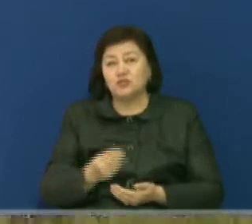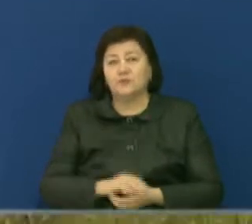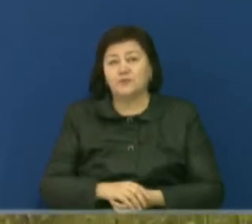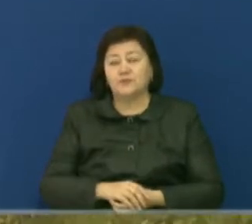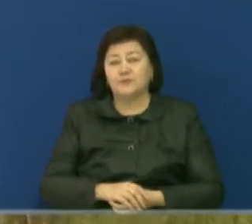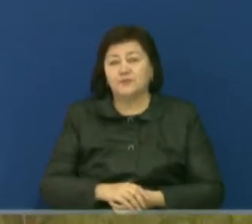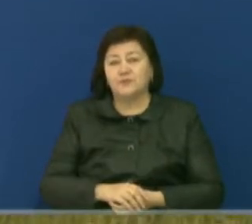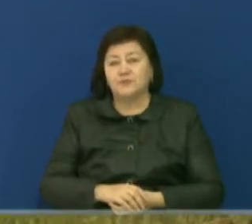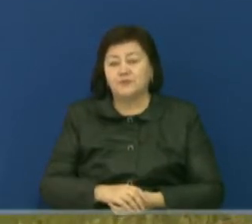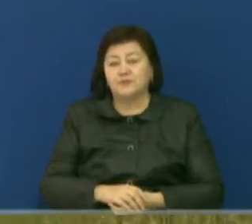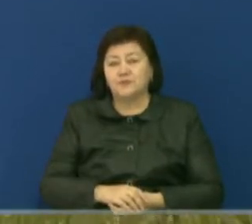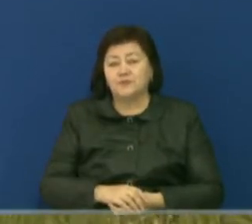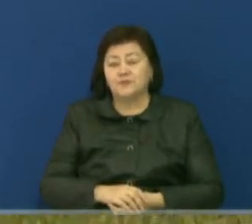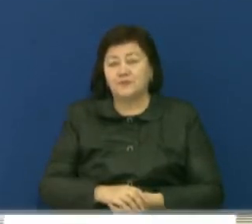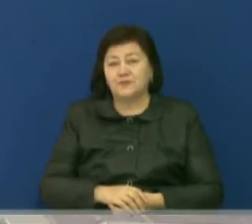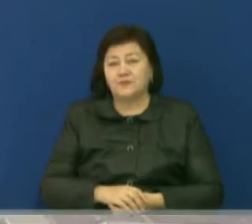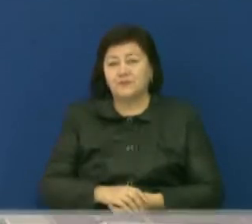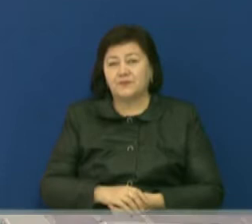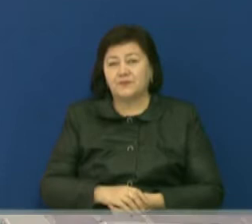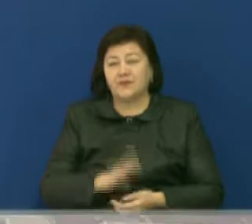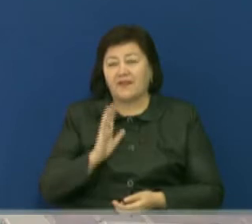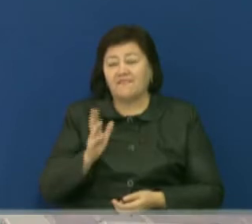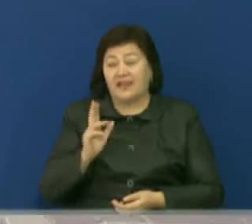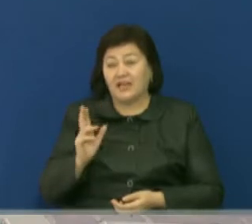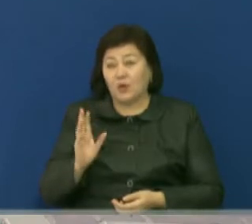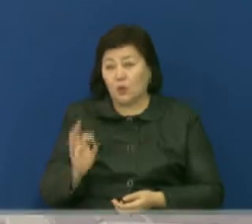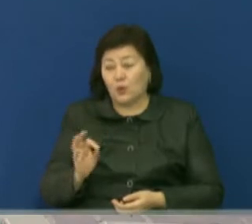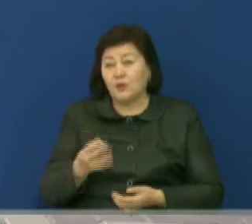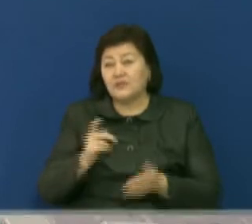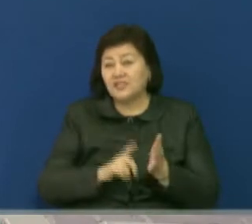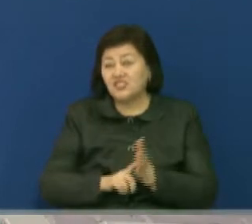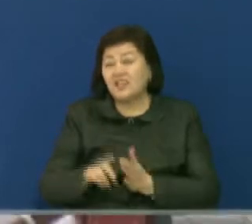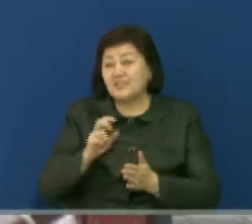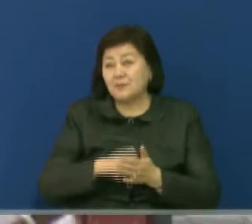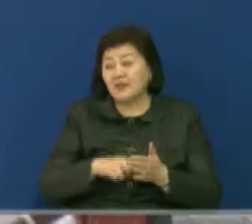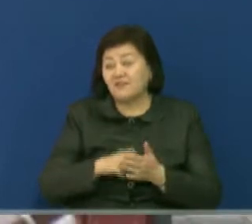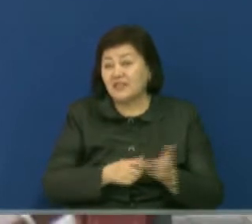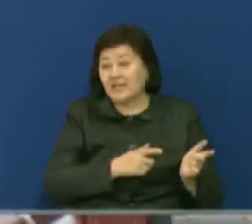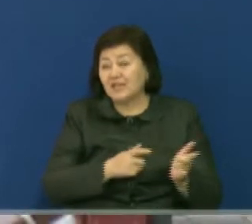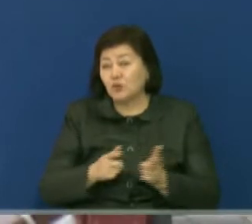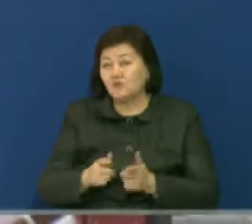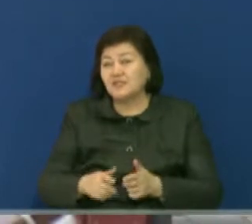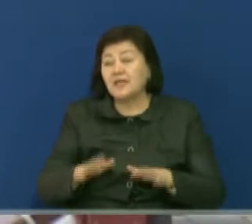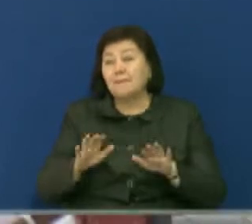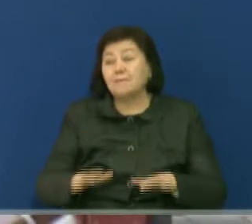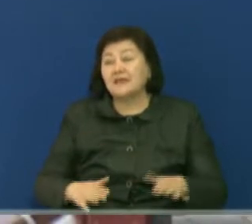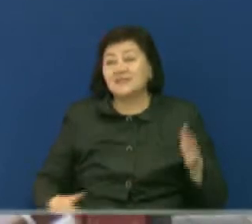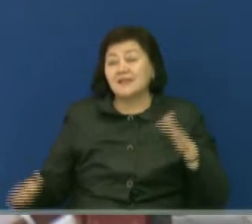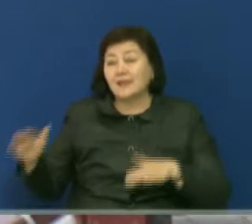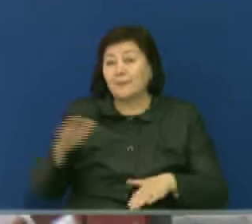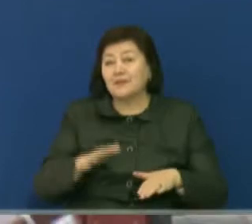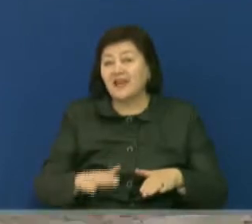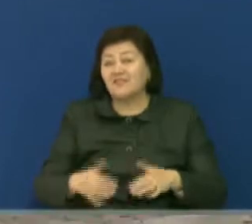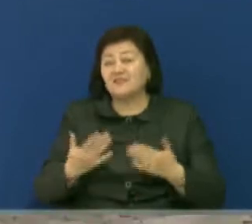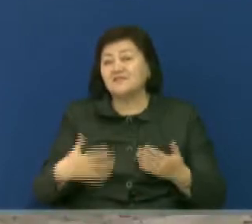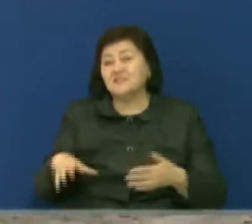Калимбеков, Айдос Айткалиев, телеканал «Семей». В Восточно-Казахстанской области началась проверка готовности пляжей к предстоящему купальному сезону. Всего